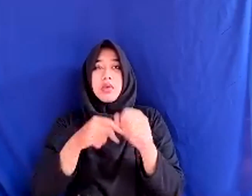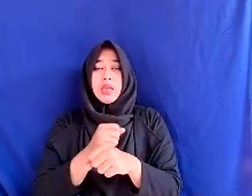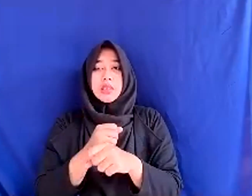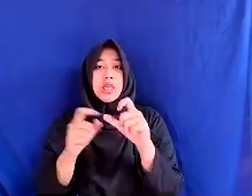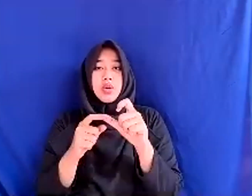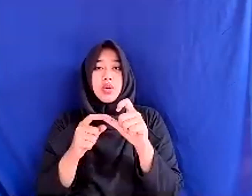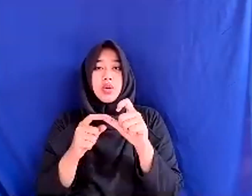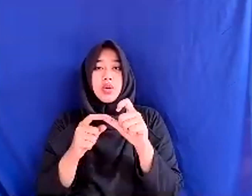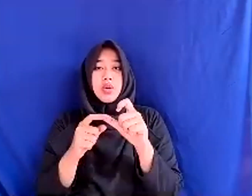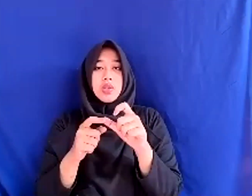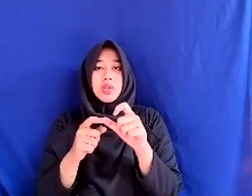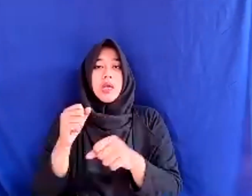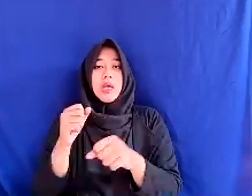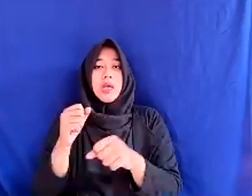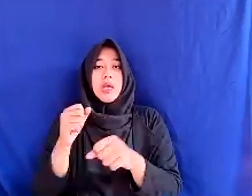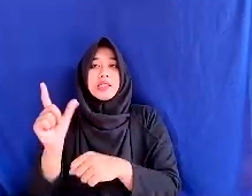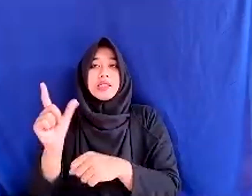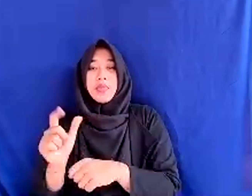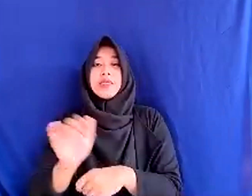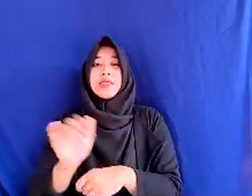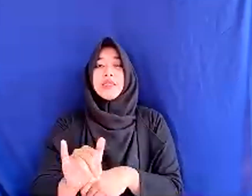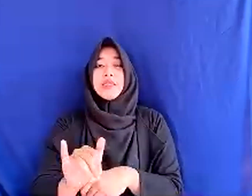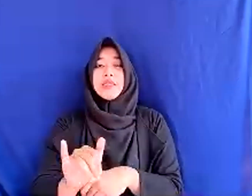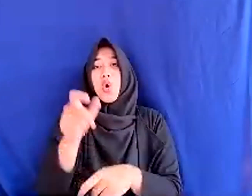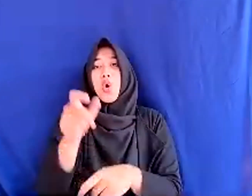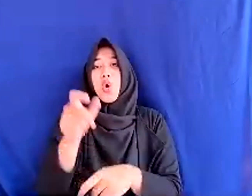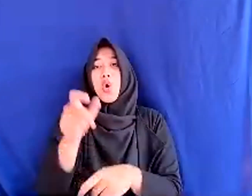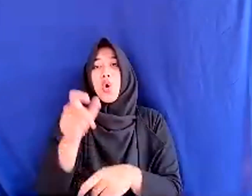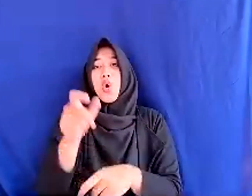sama-sama orang Sleman. Ah, Ibu Wasingatu ini